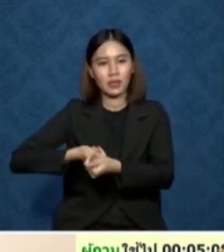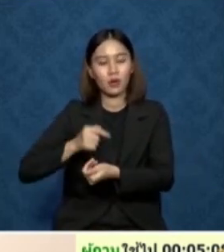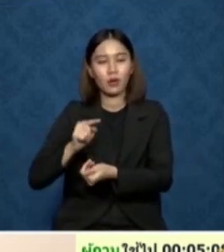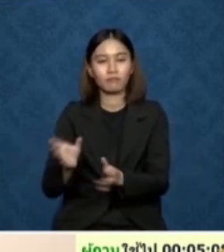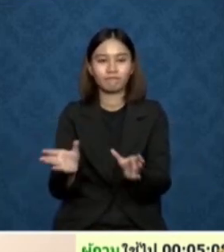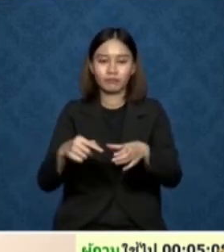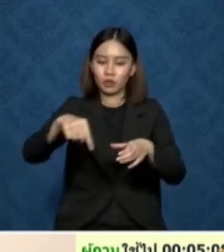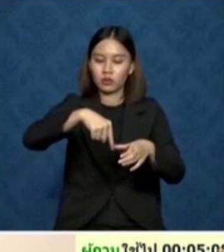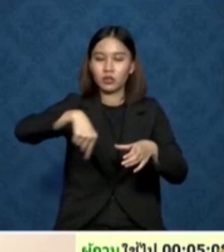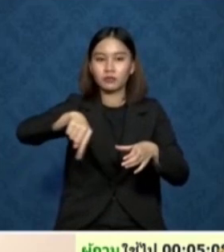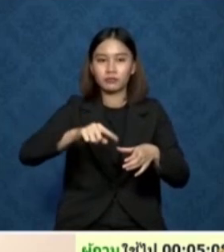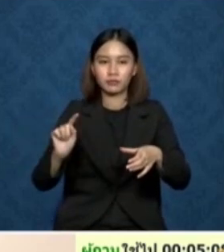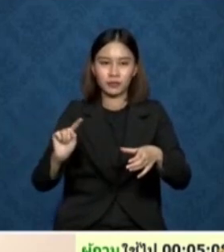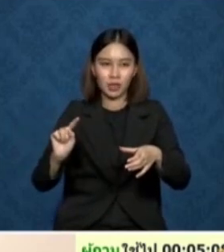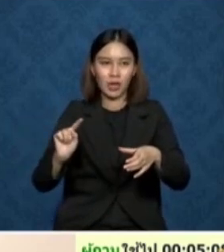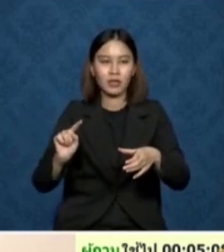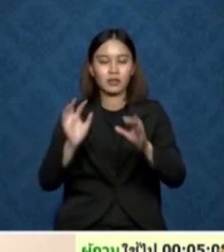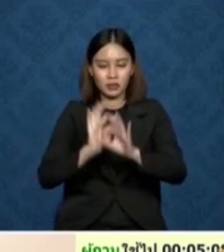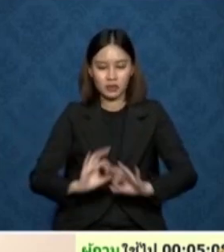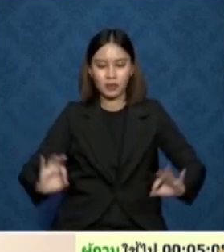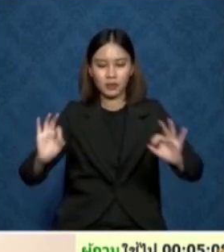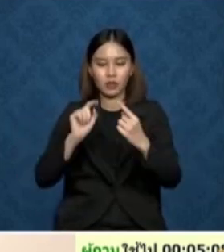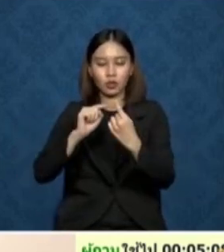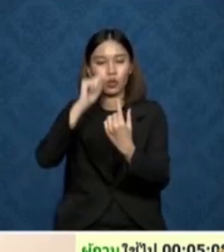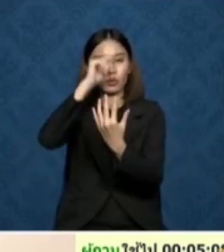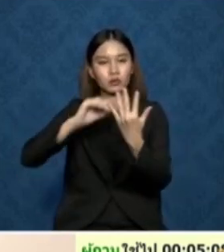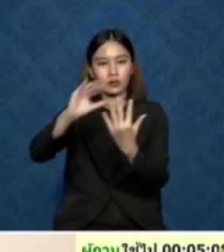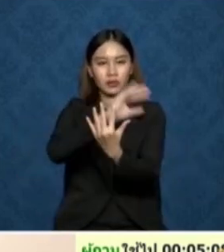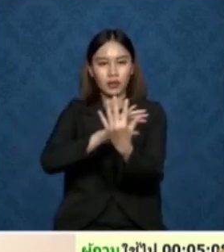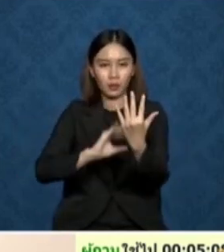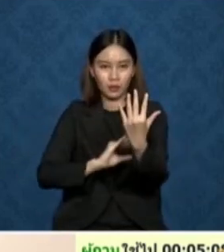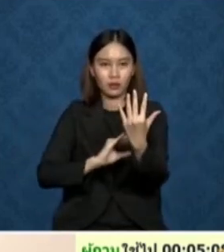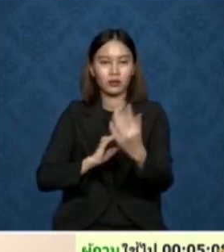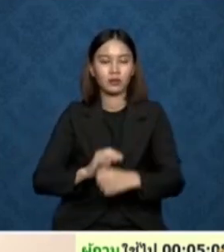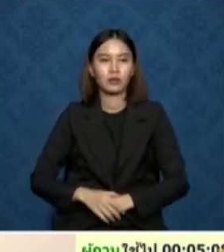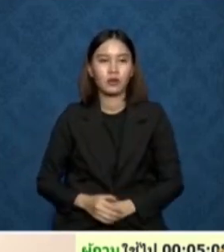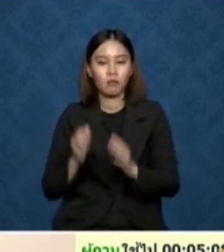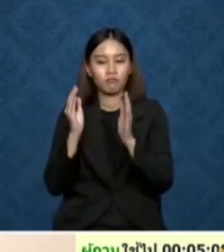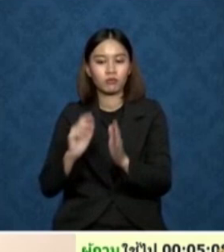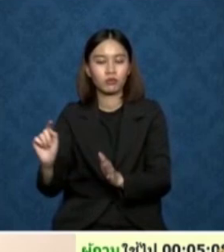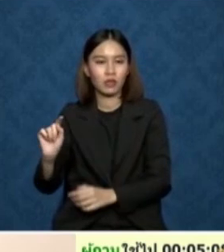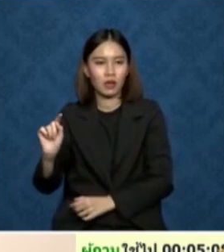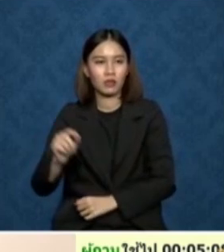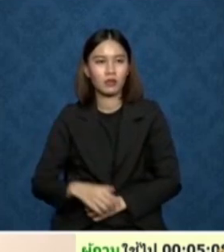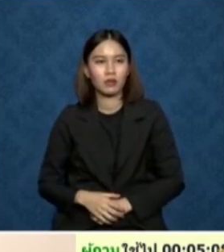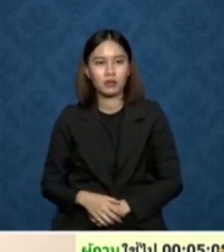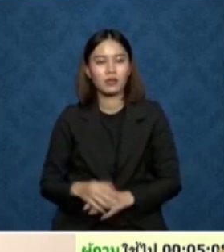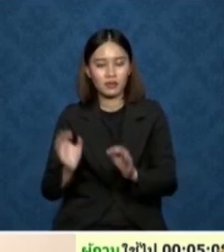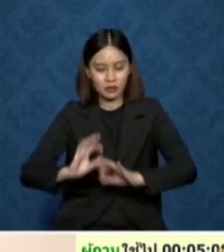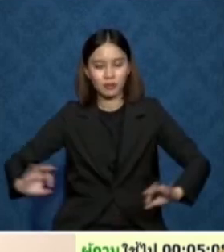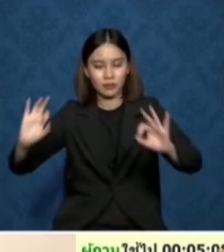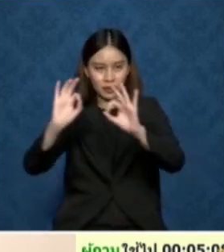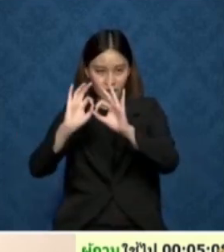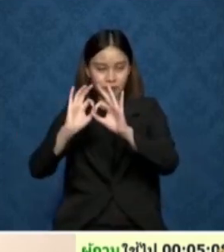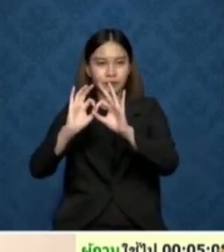ผู้ที่มีความสำคัญตประเทศชาติเป็คนที่เป็นกระดูกสั